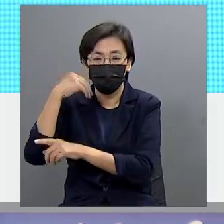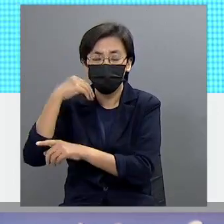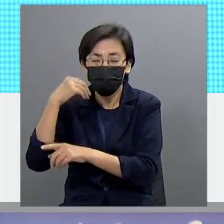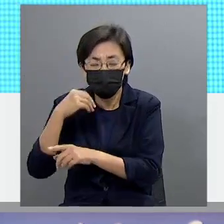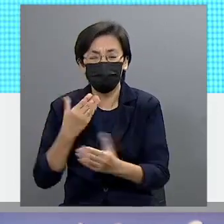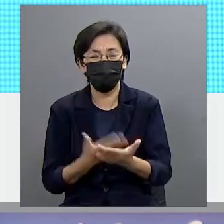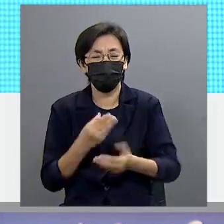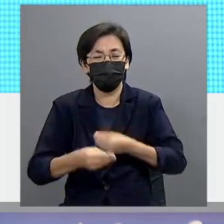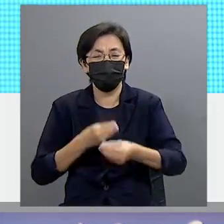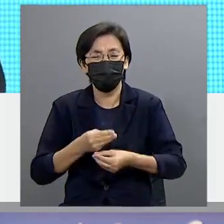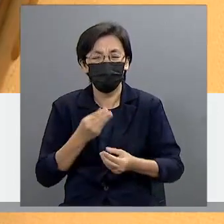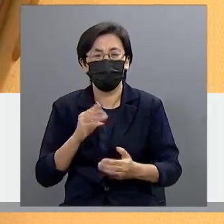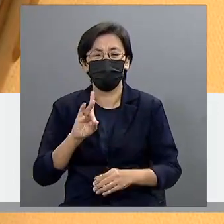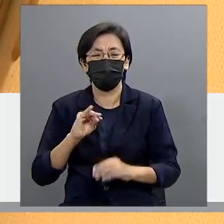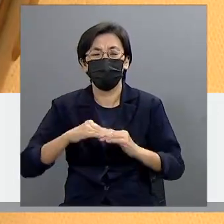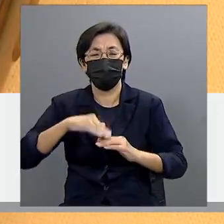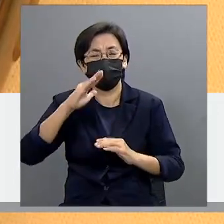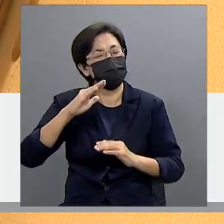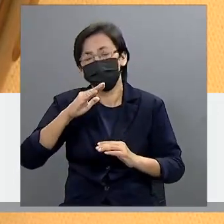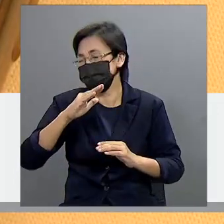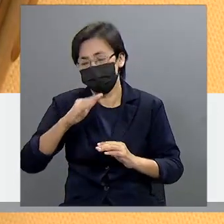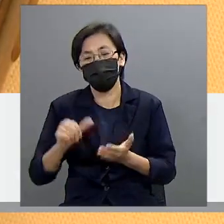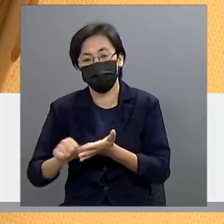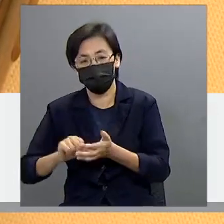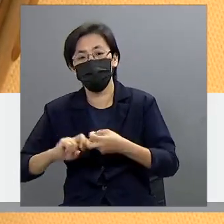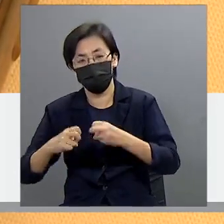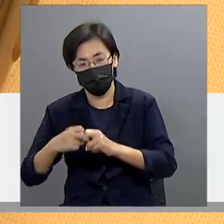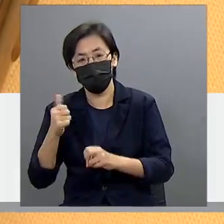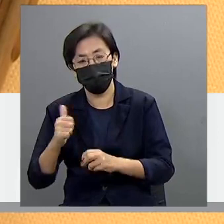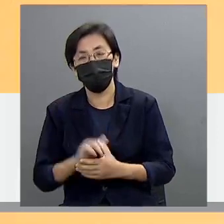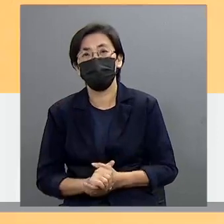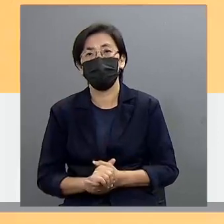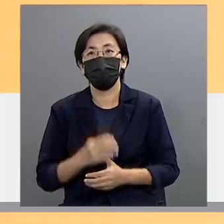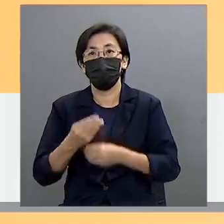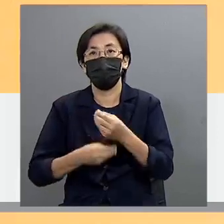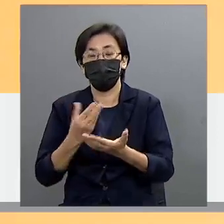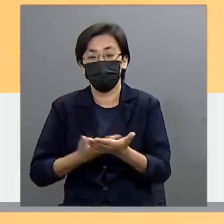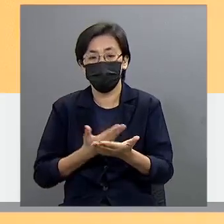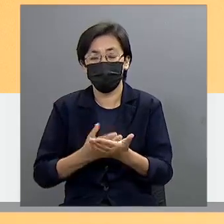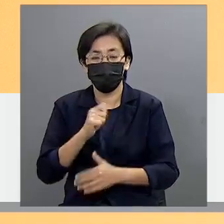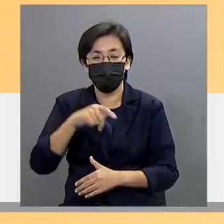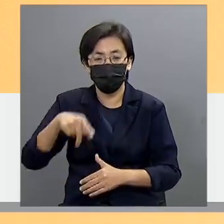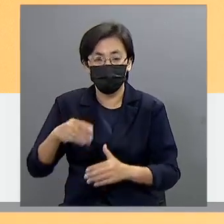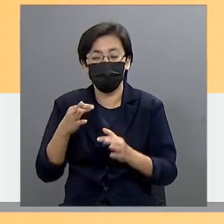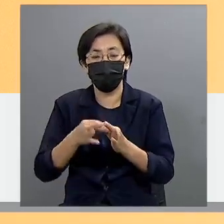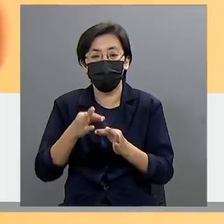ขายเกินราคาได้ด้วยนะคะสลากออนไลน์ผ่านแอปพลิเคชันเป๋าตังงวดนี้